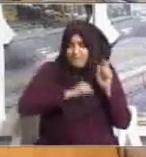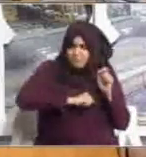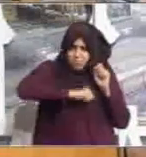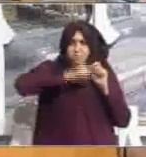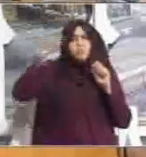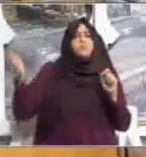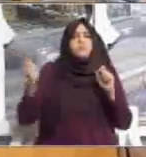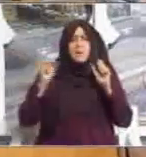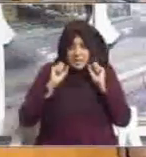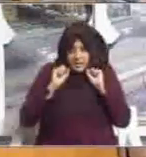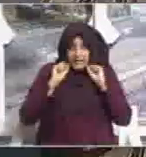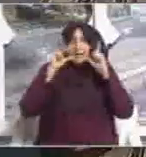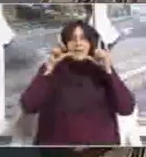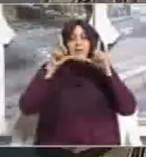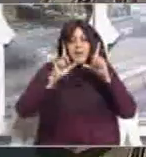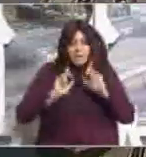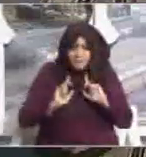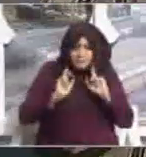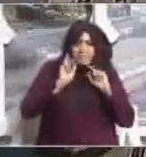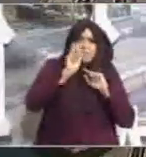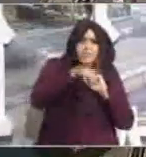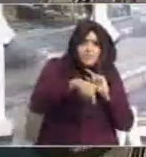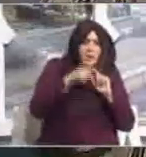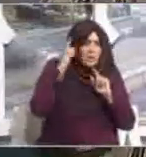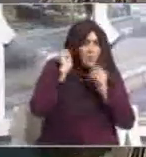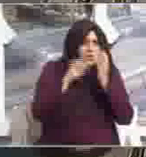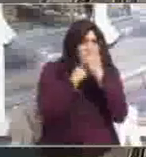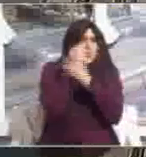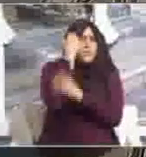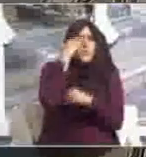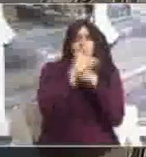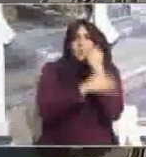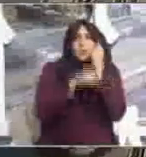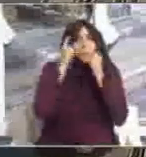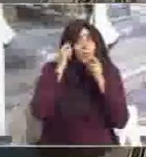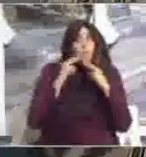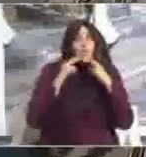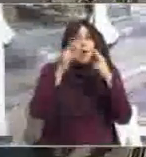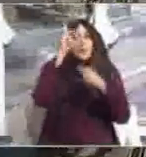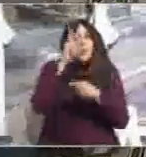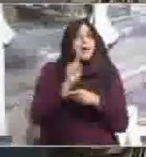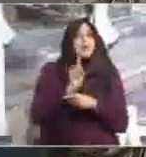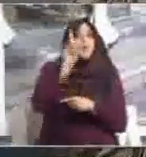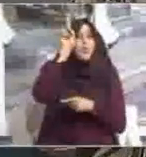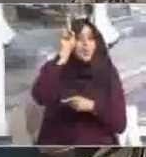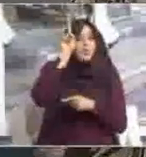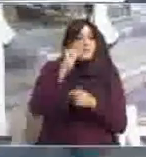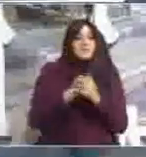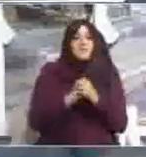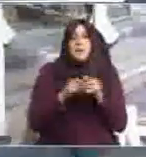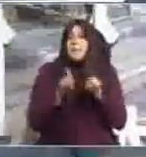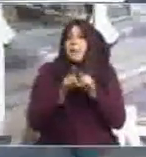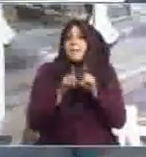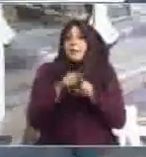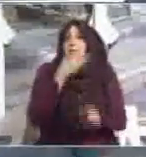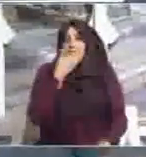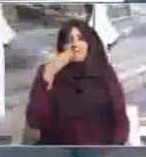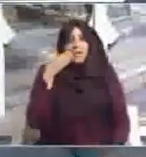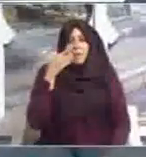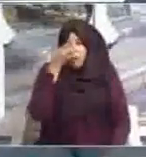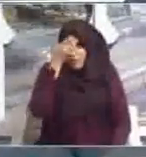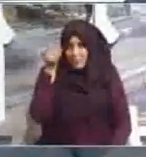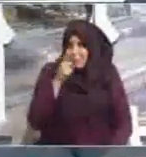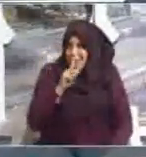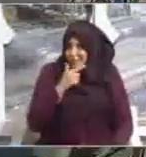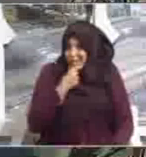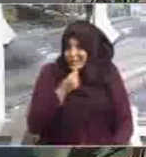ويتوضا ويصلي ها باش يعني يؤدي حق الله سبحانه وتعالى، والصيام في الصيف واش